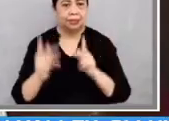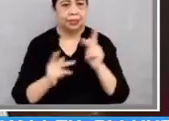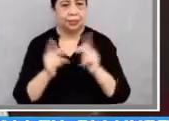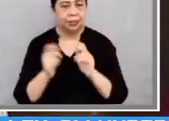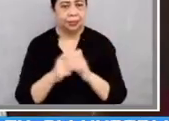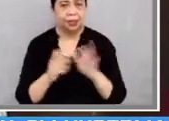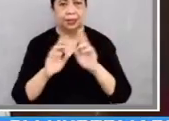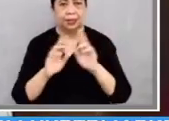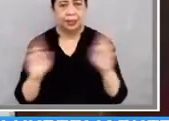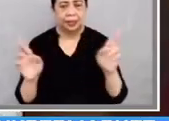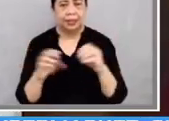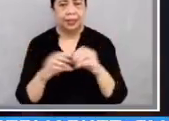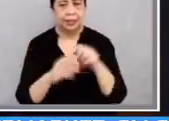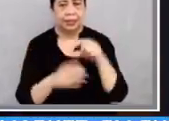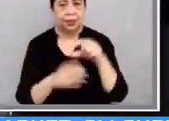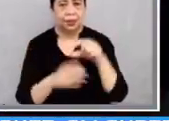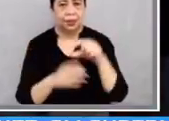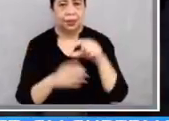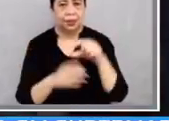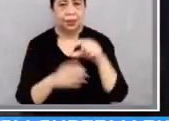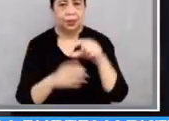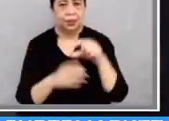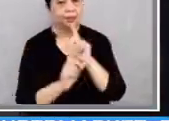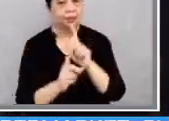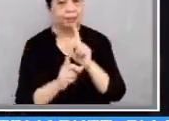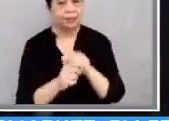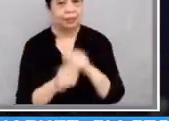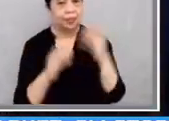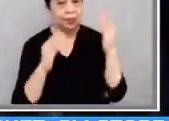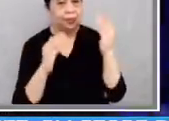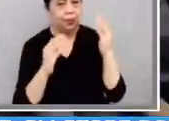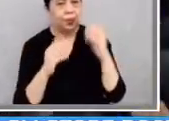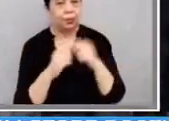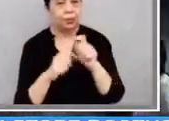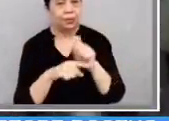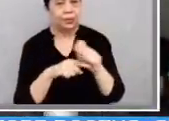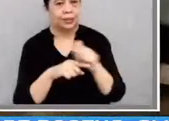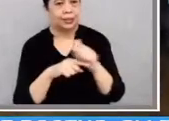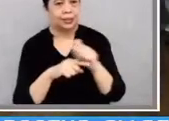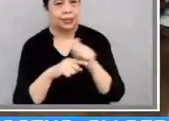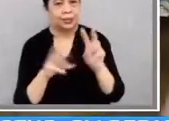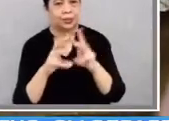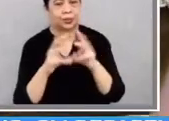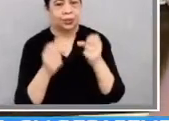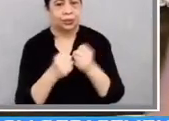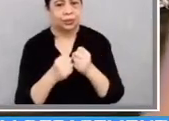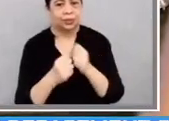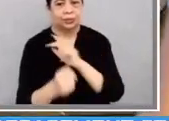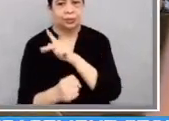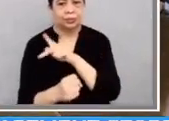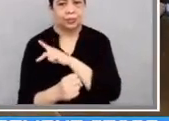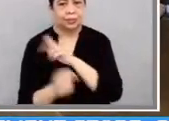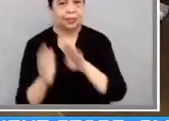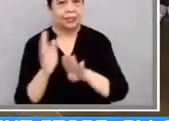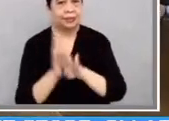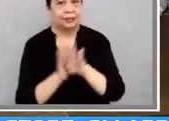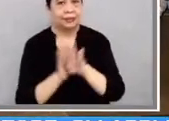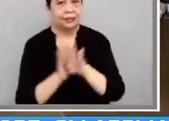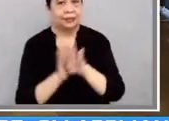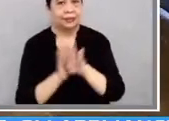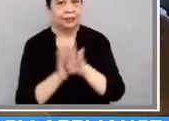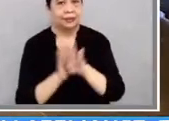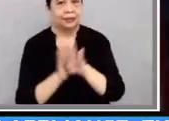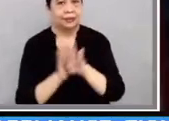sa Q&A portion. Dumaan sa extensive training and workshop and personality development ang Sparkle